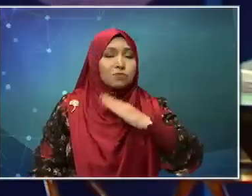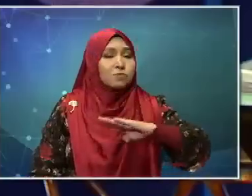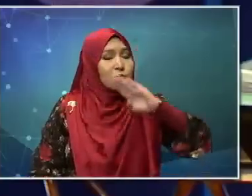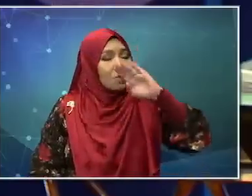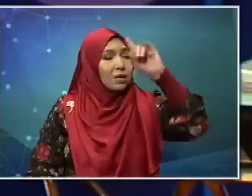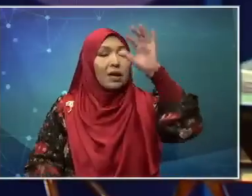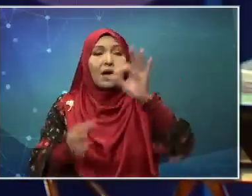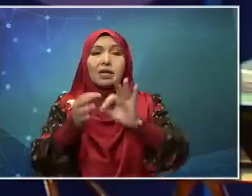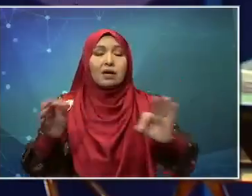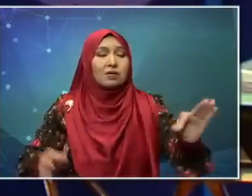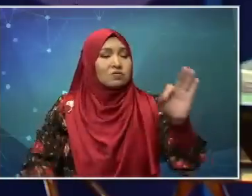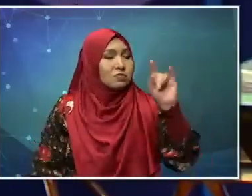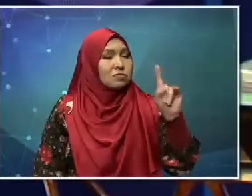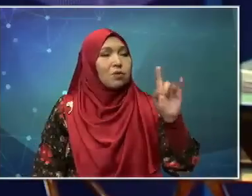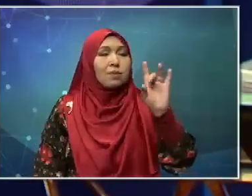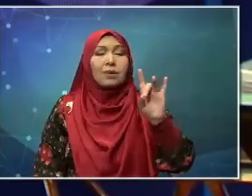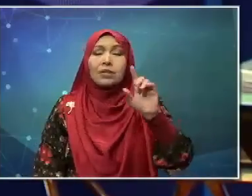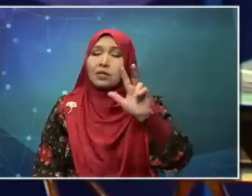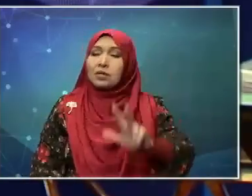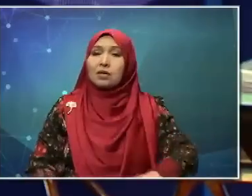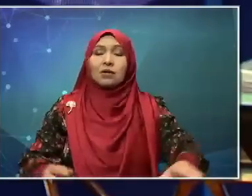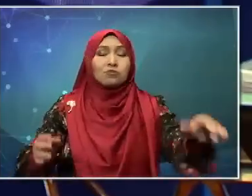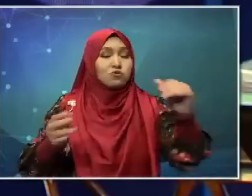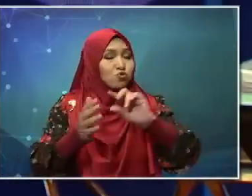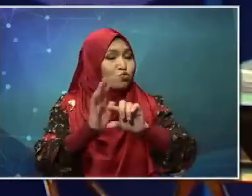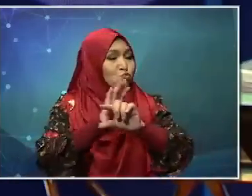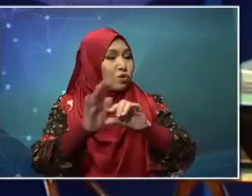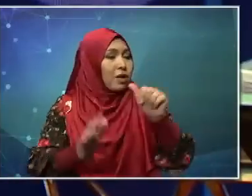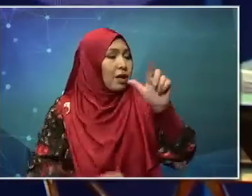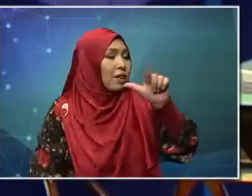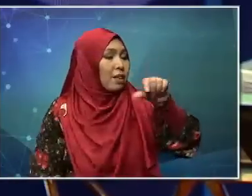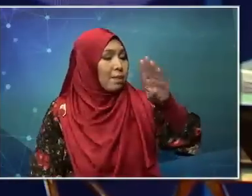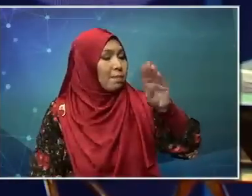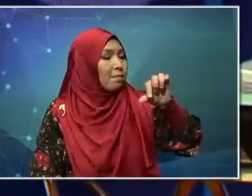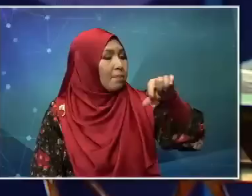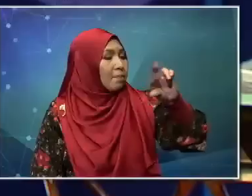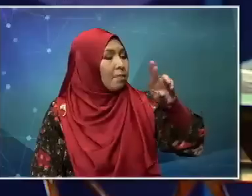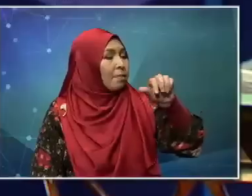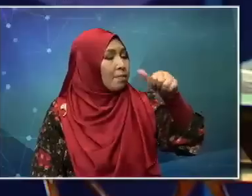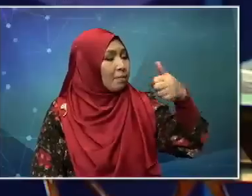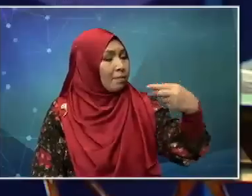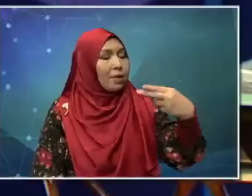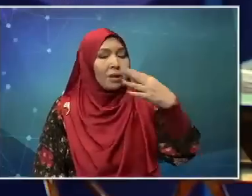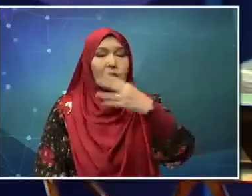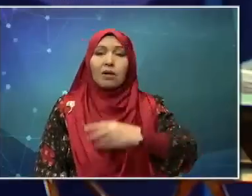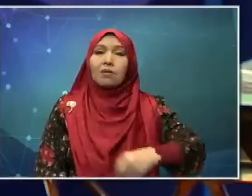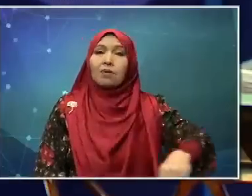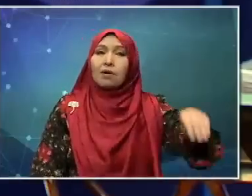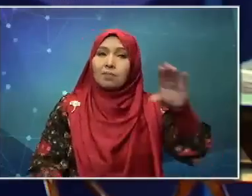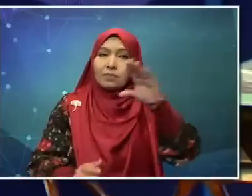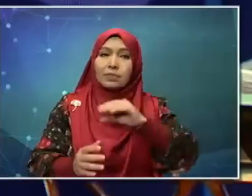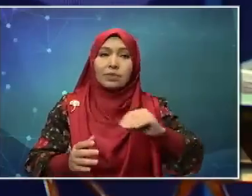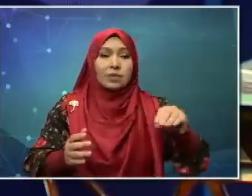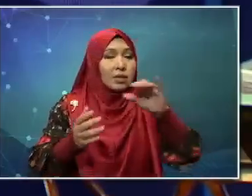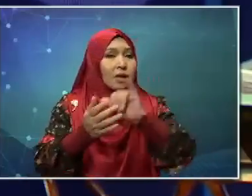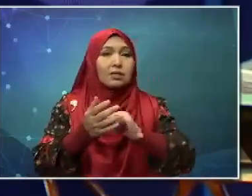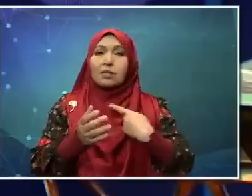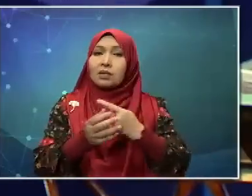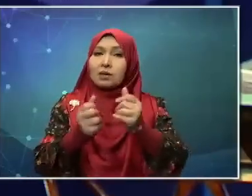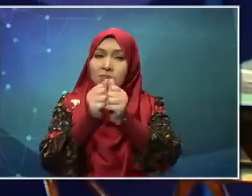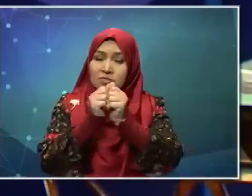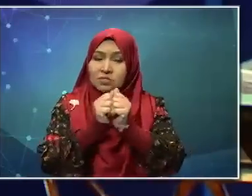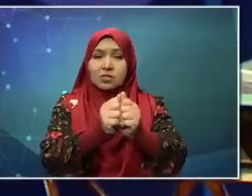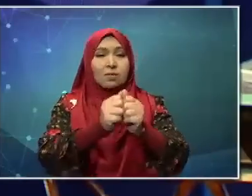185 Surah al-baqarah dan kita bersyukur pada Allah ta'ala sayang masih lagi berada di kampung kita jangan lupa bersama al-quran